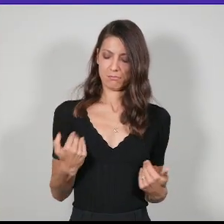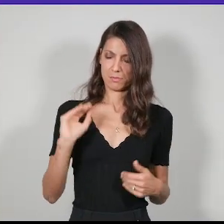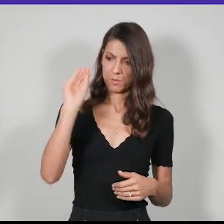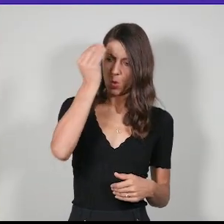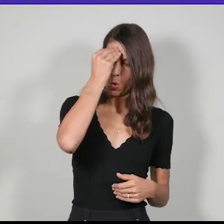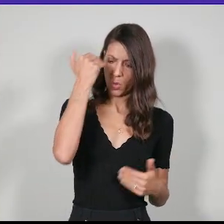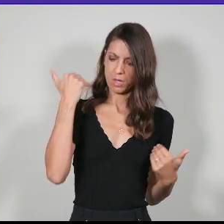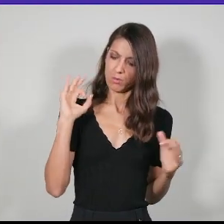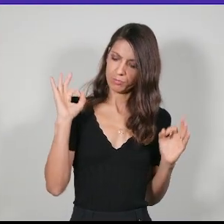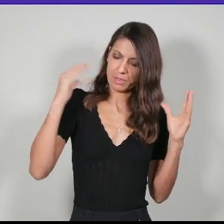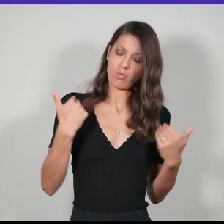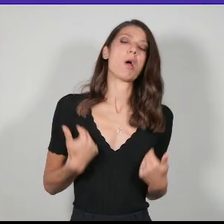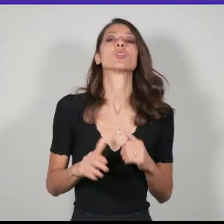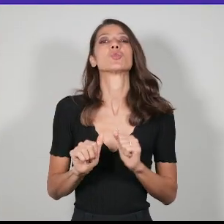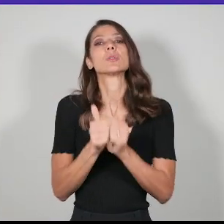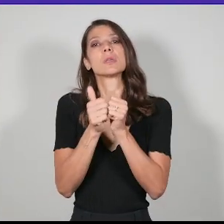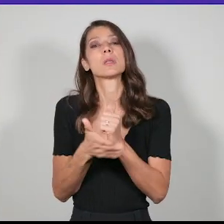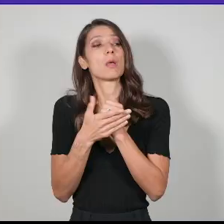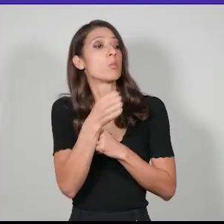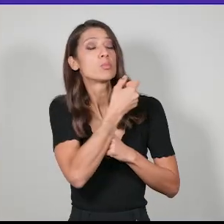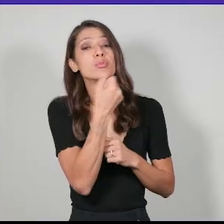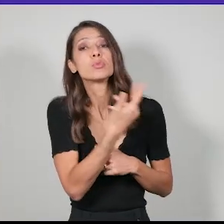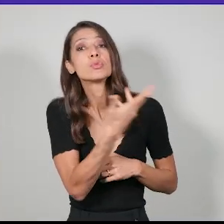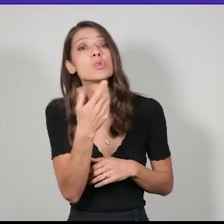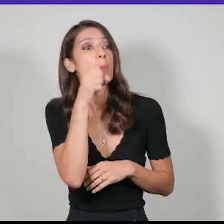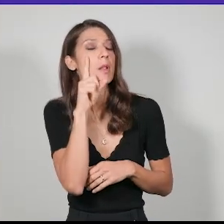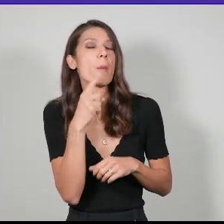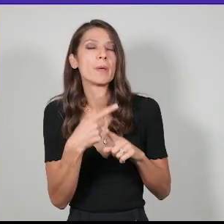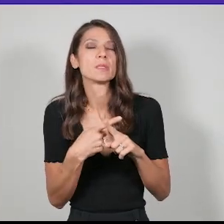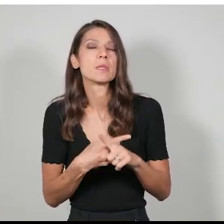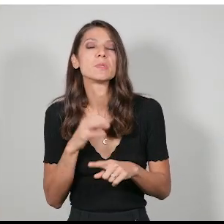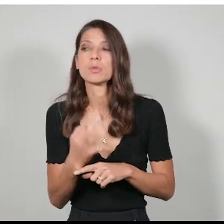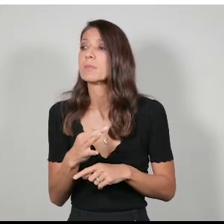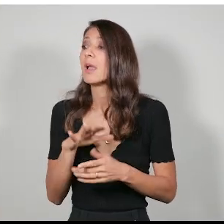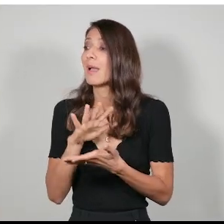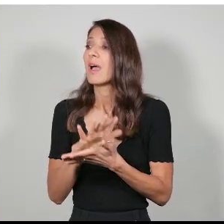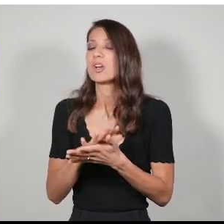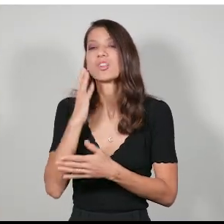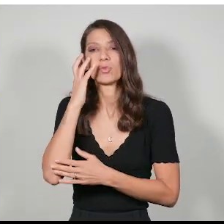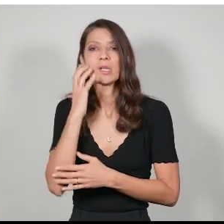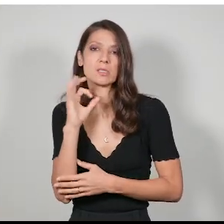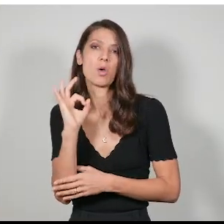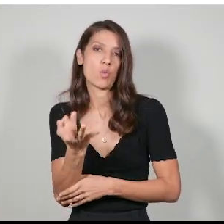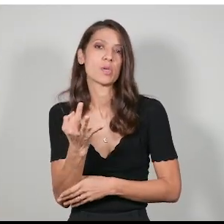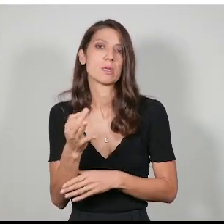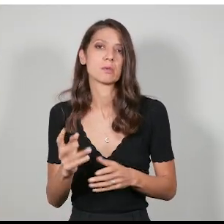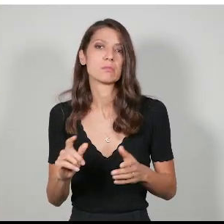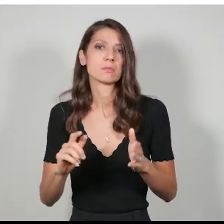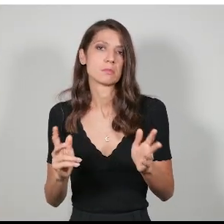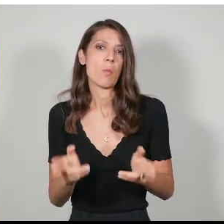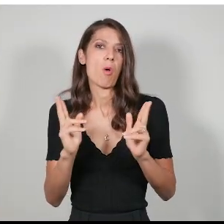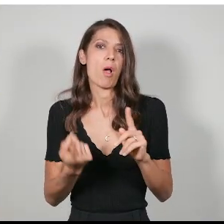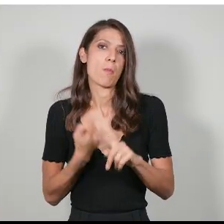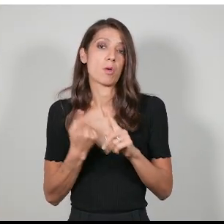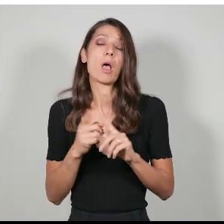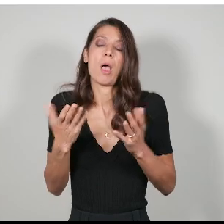vient progressivement. Nombre de parents nous ont dit, en fait, au fur et à mesure. L'adolescence est un moment clé pour Voilà, l'adolescence est un moment clé. Je me reconnais comme